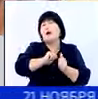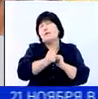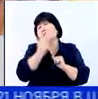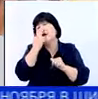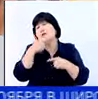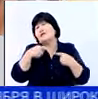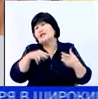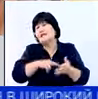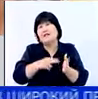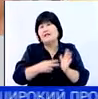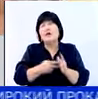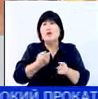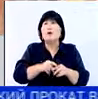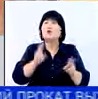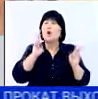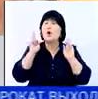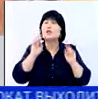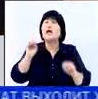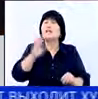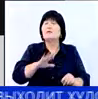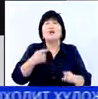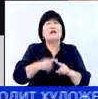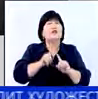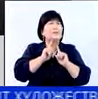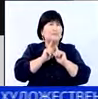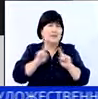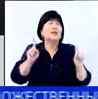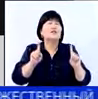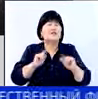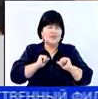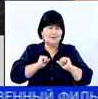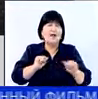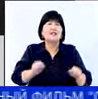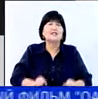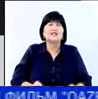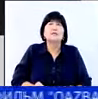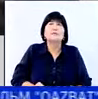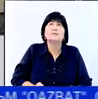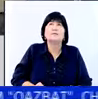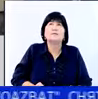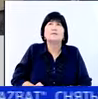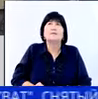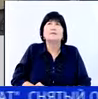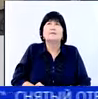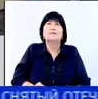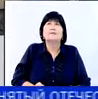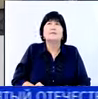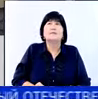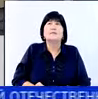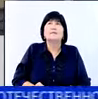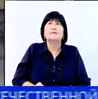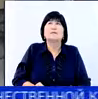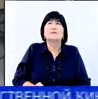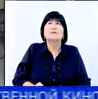привычные стандарты. Потому что стрижка по-европейски – это креатив и смелость. Айгерим Курмангали, Нуржан Музарапшин, Турихан